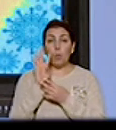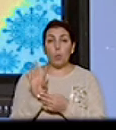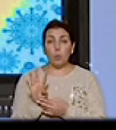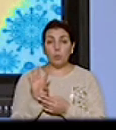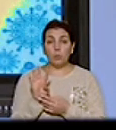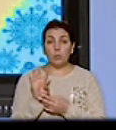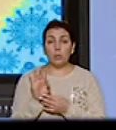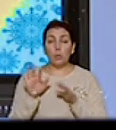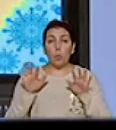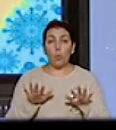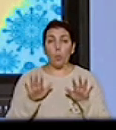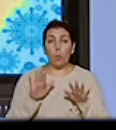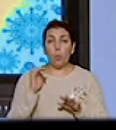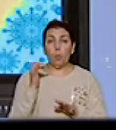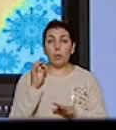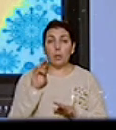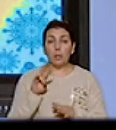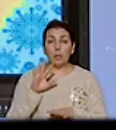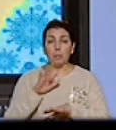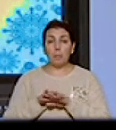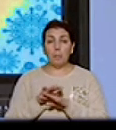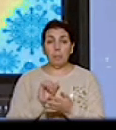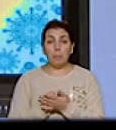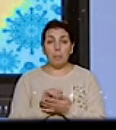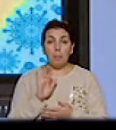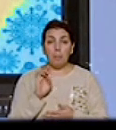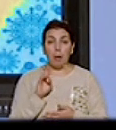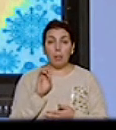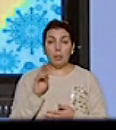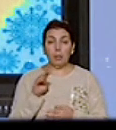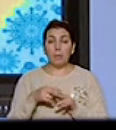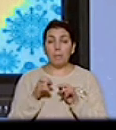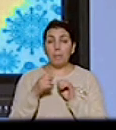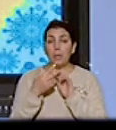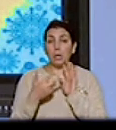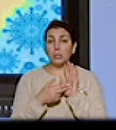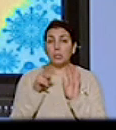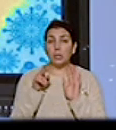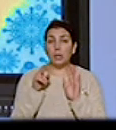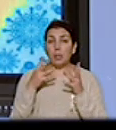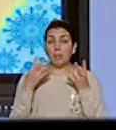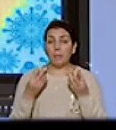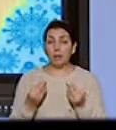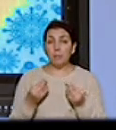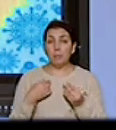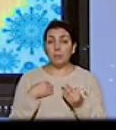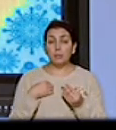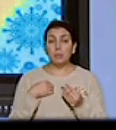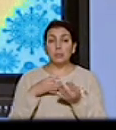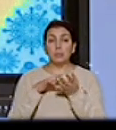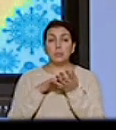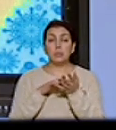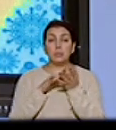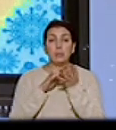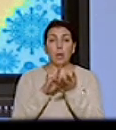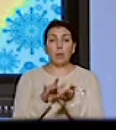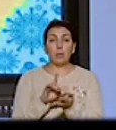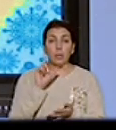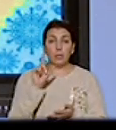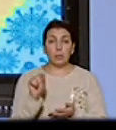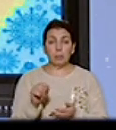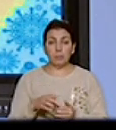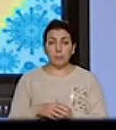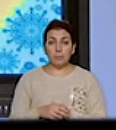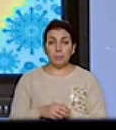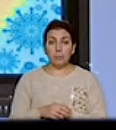va 14-chi o'rinlar band. 18-chi yanvarda biz sayohatga